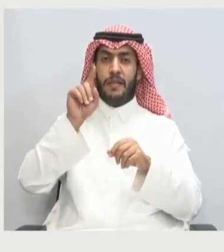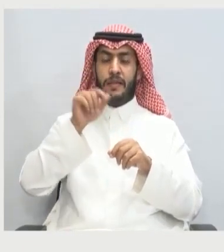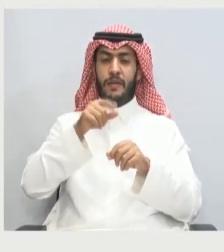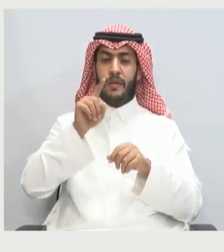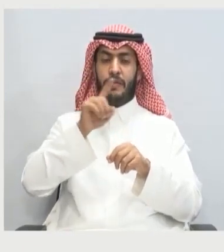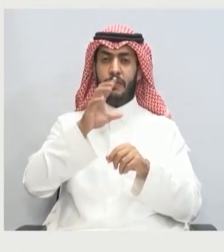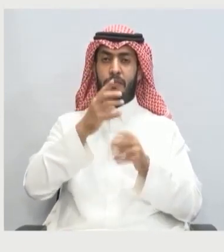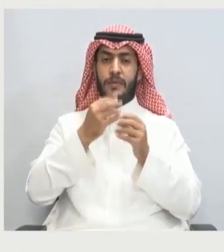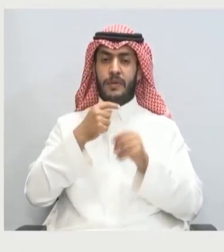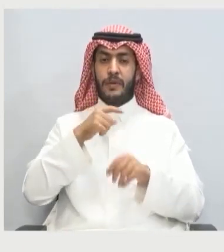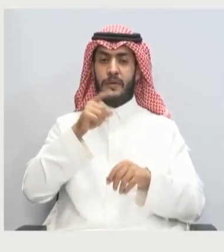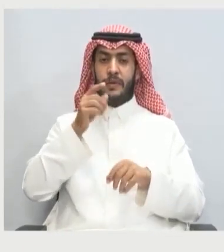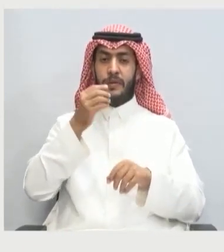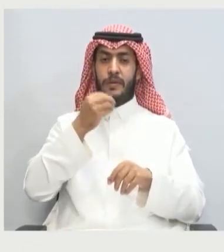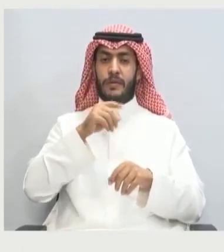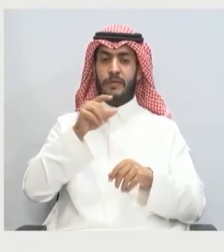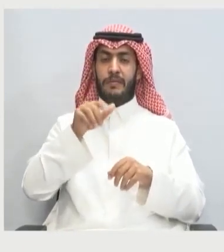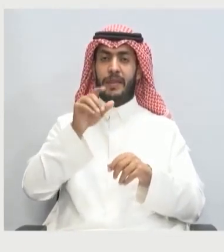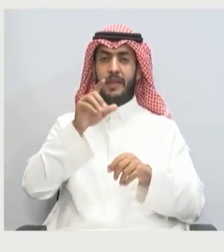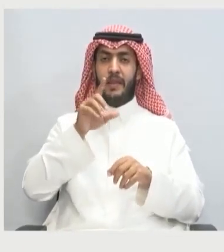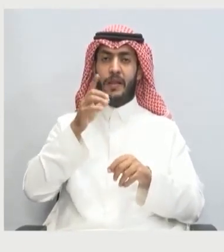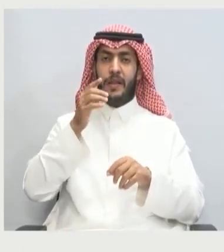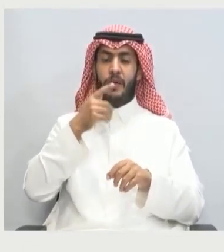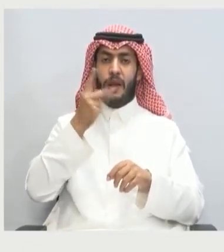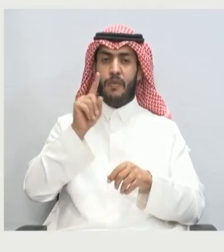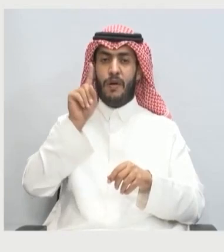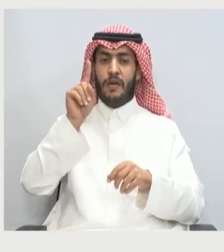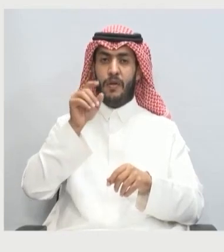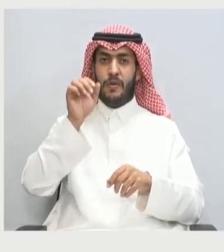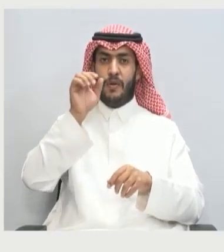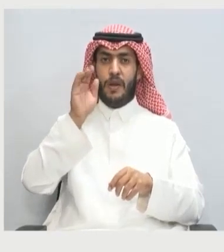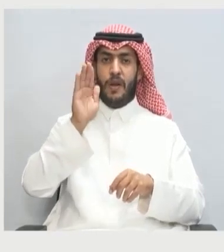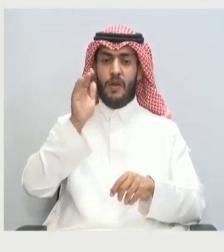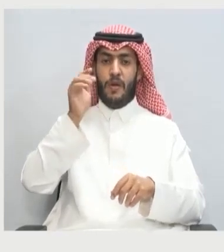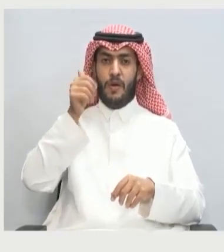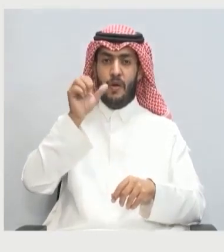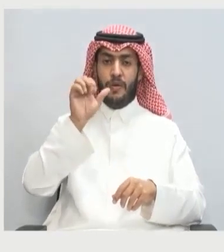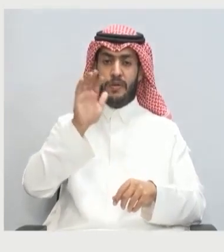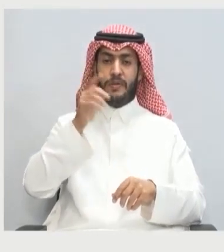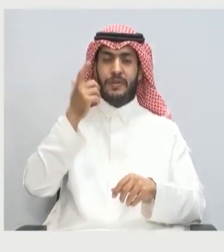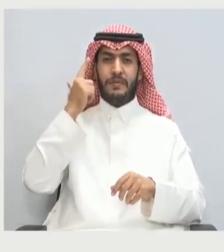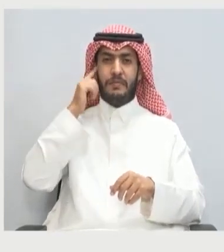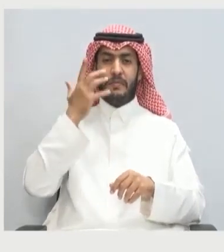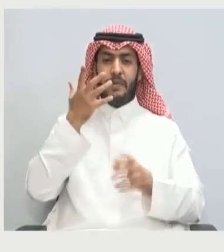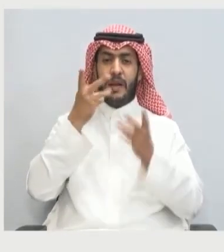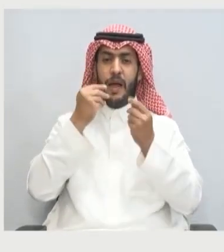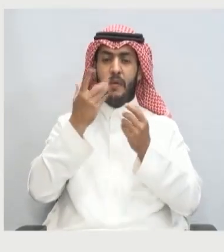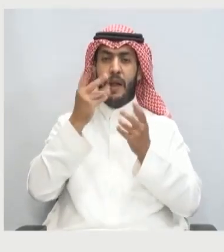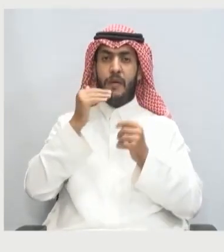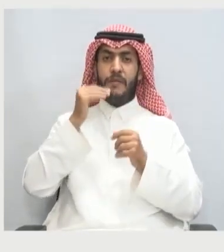حيث انه لم يكتب اذا سيكون التركيز عباره عن واحد والاس له واحد خمن ماذا يعني الرقم